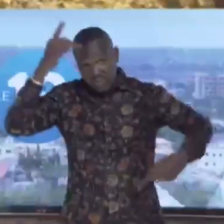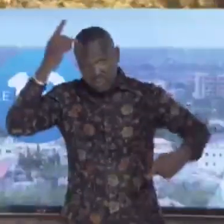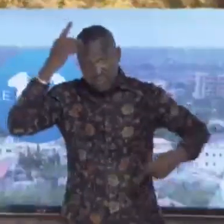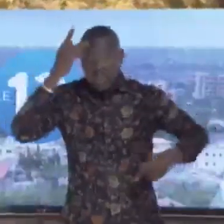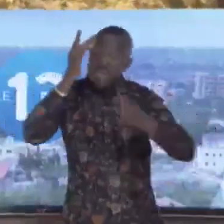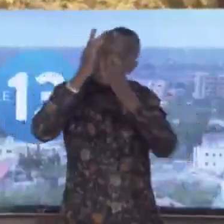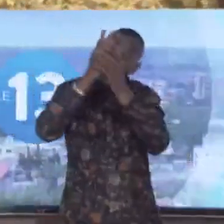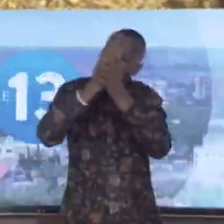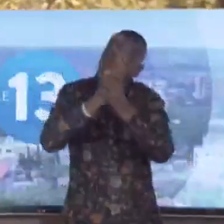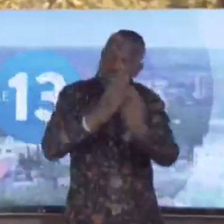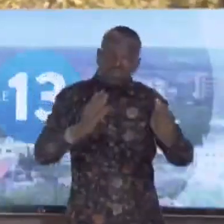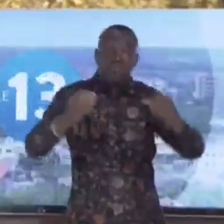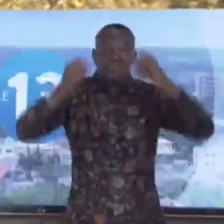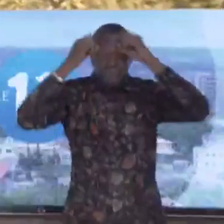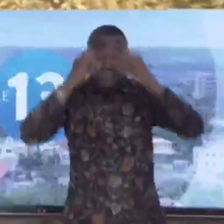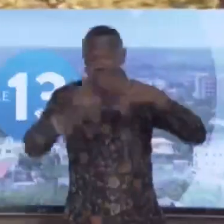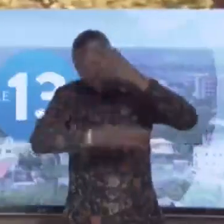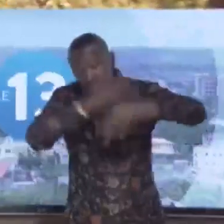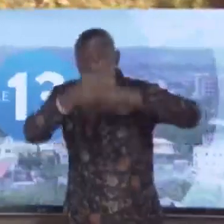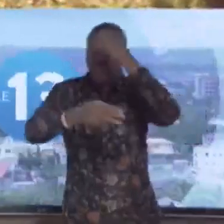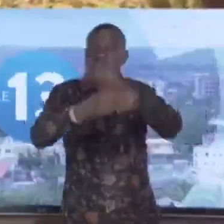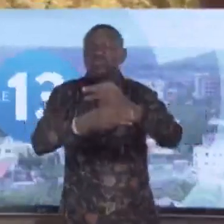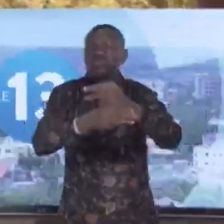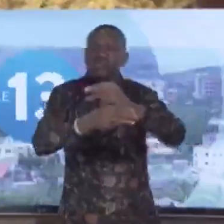la COVID-19 a été